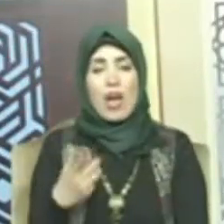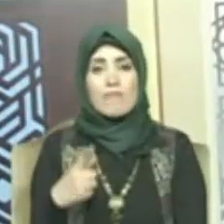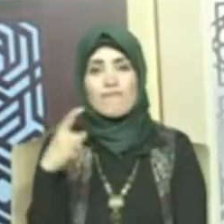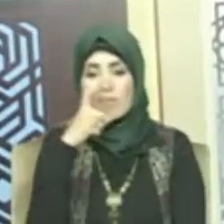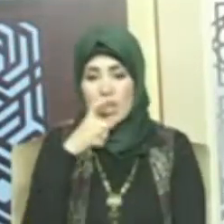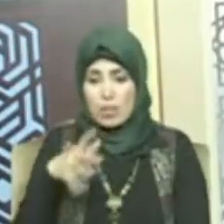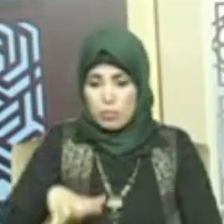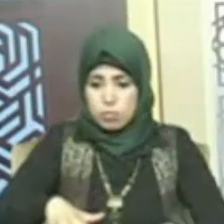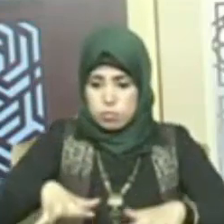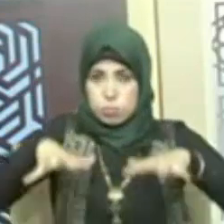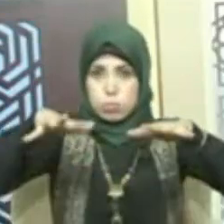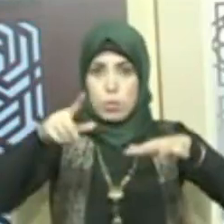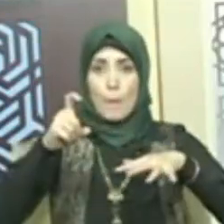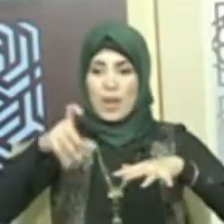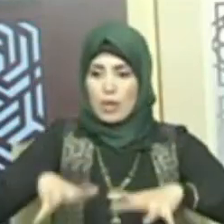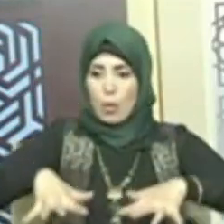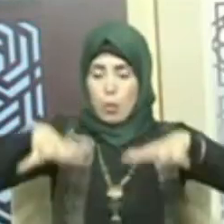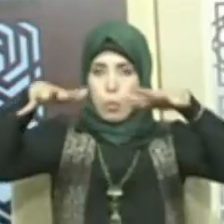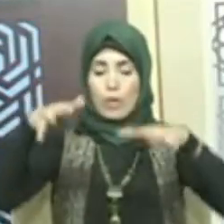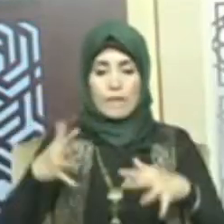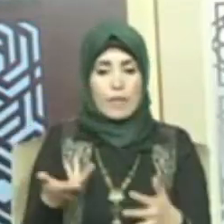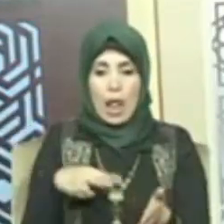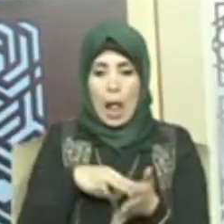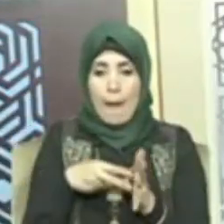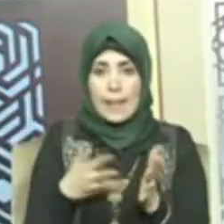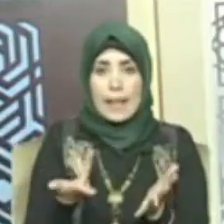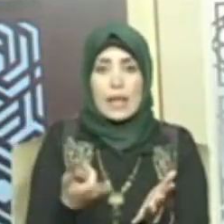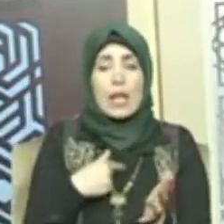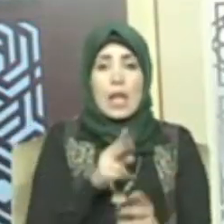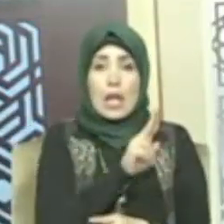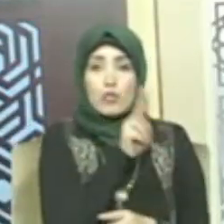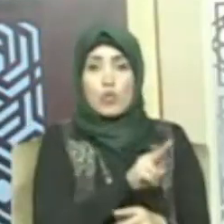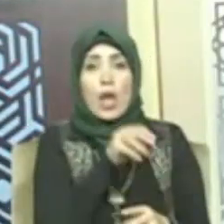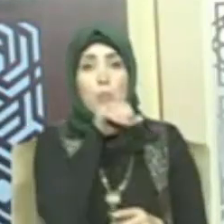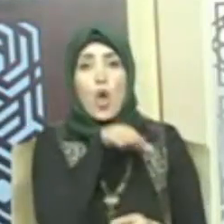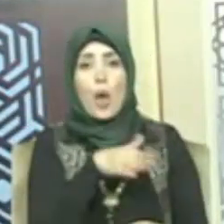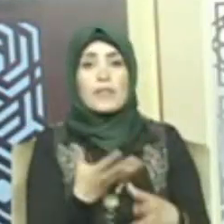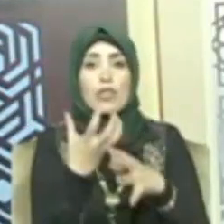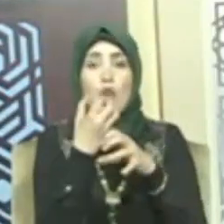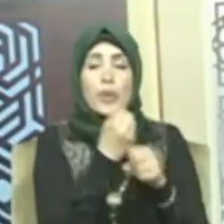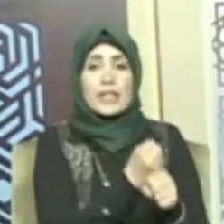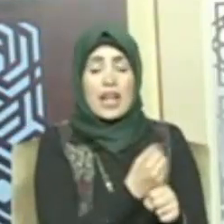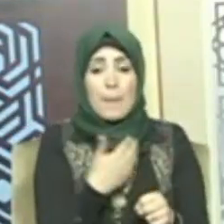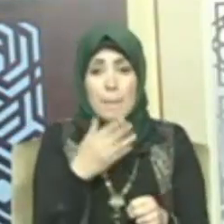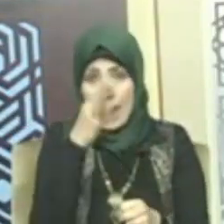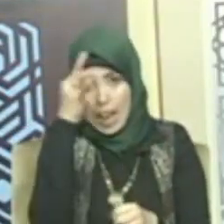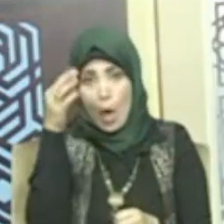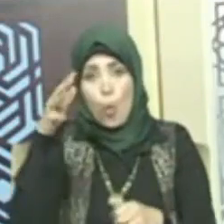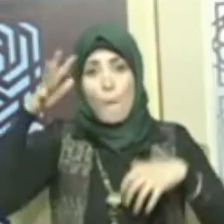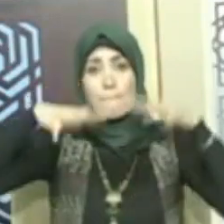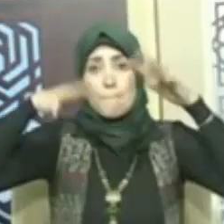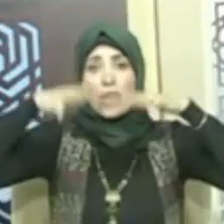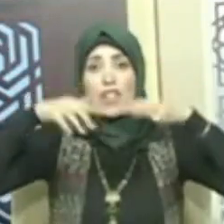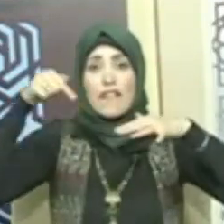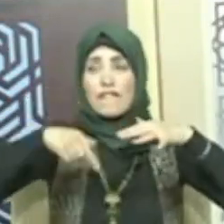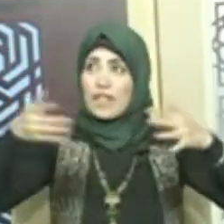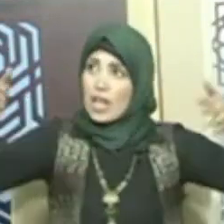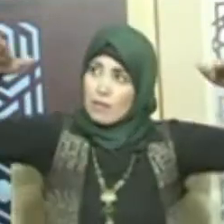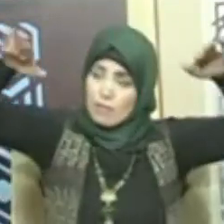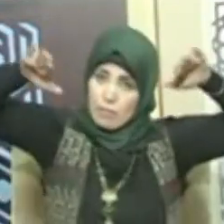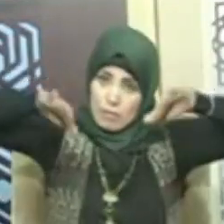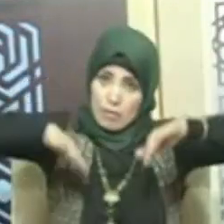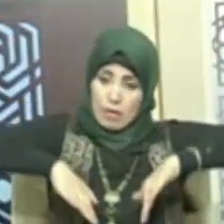الله، إني أصلي بقومي من بني سالم، فإذا نزل المطر وسال